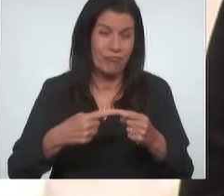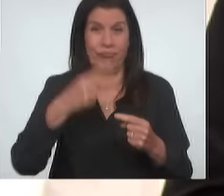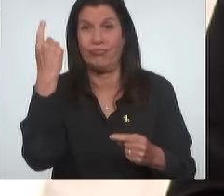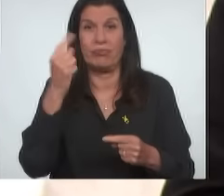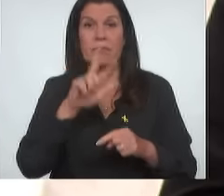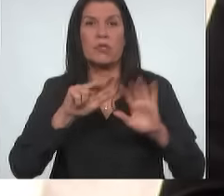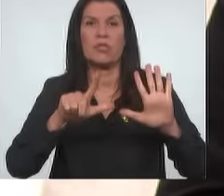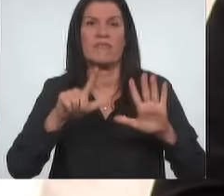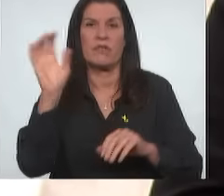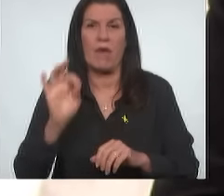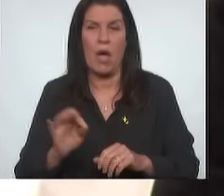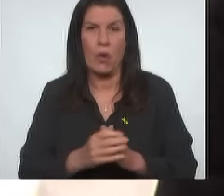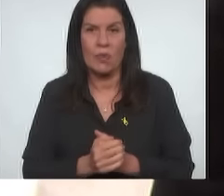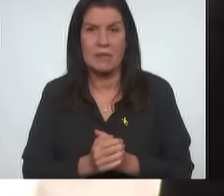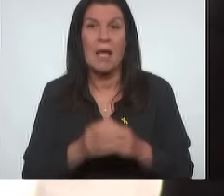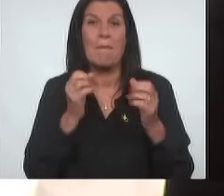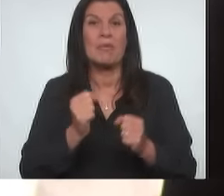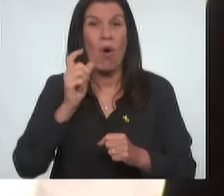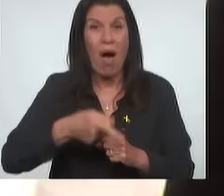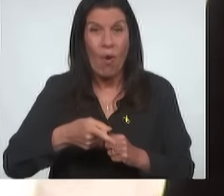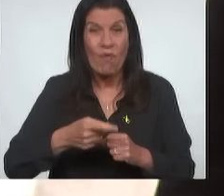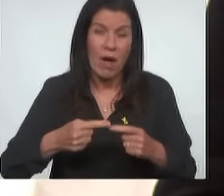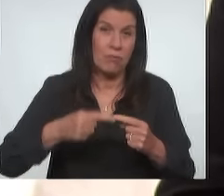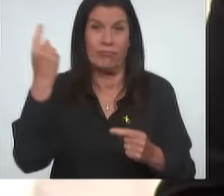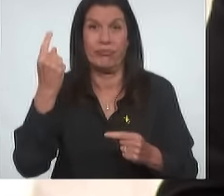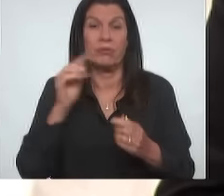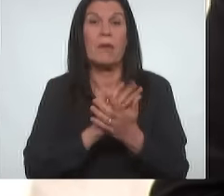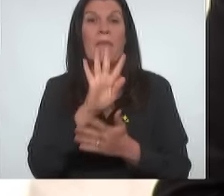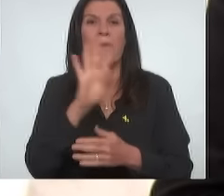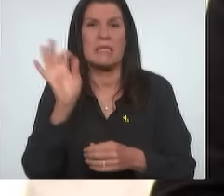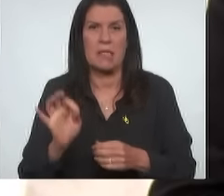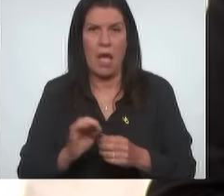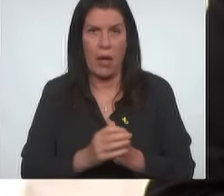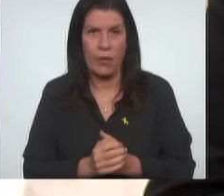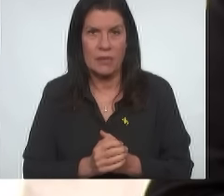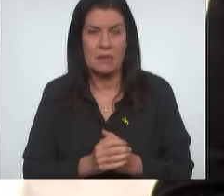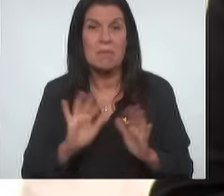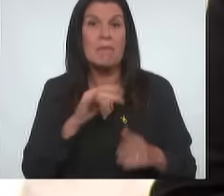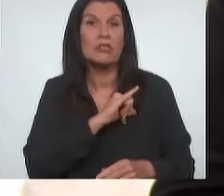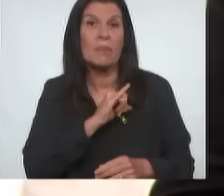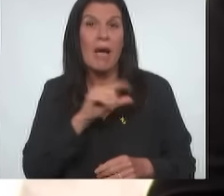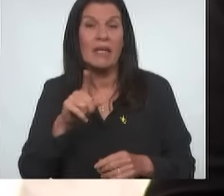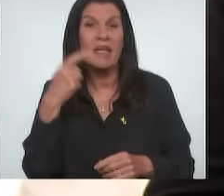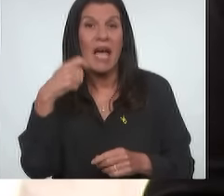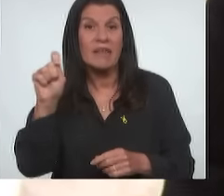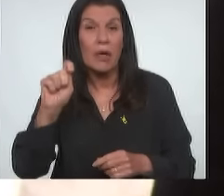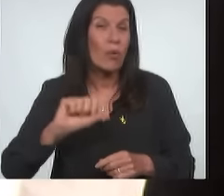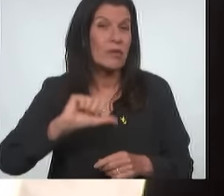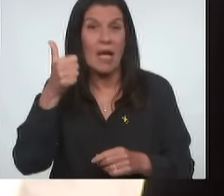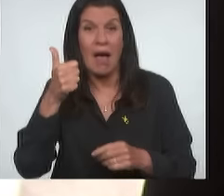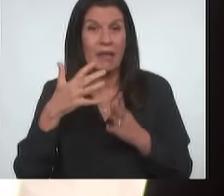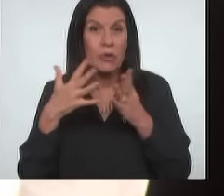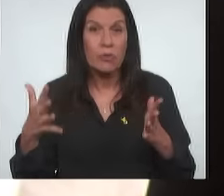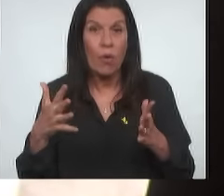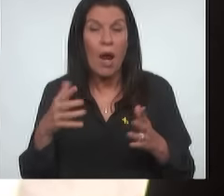ב-37%, וביטוח החובה קפץ בעוד 14%. באופן מעניין, ההתייקרות הכי חדה נרשמה דווקא במותגים הפופולריים,